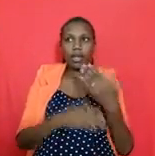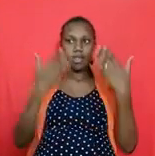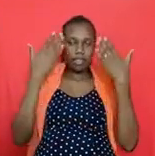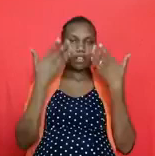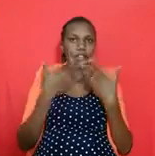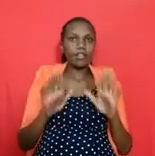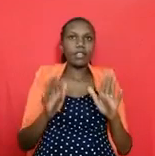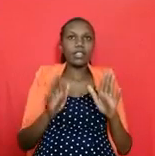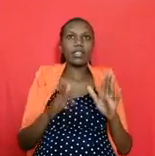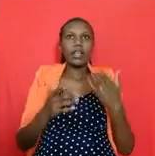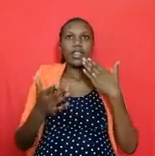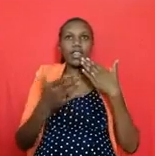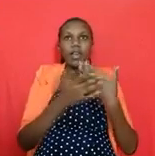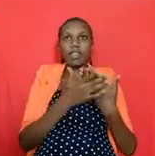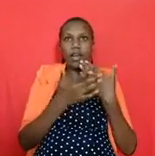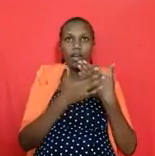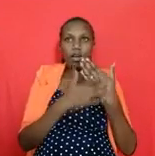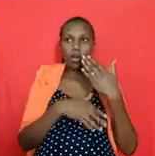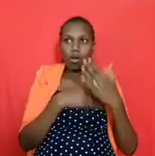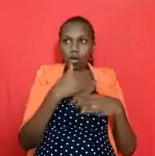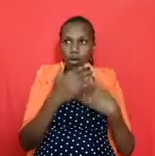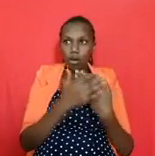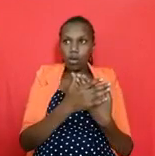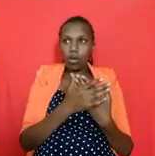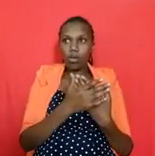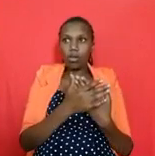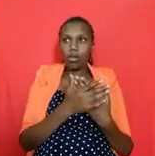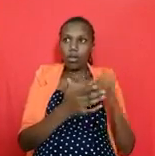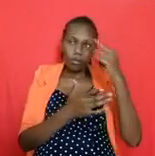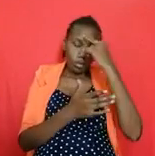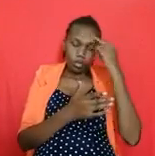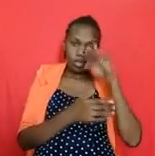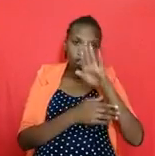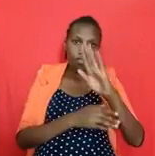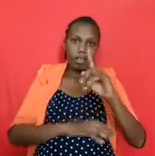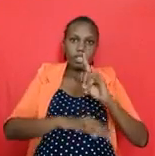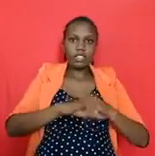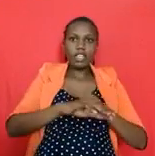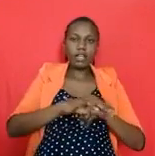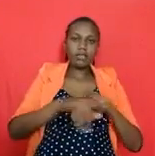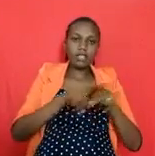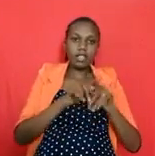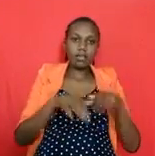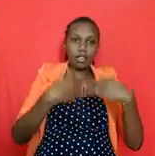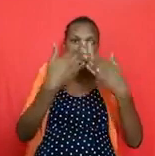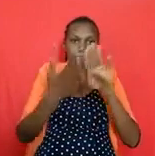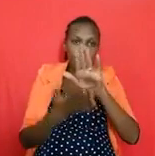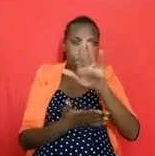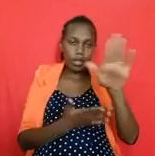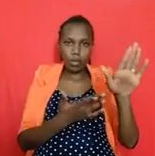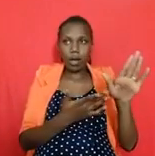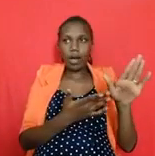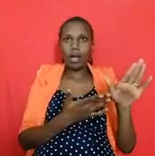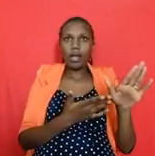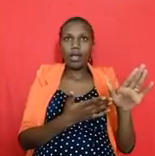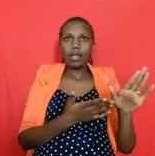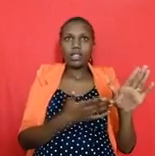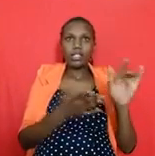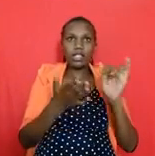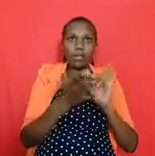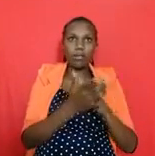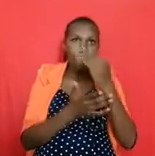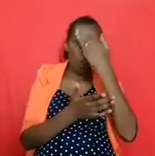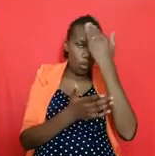hau na ndimucokerie ngatho muno ni wiruteri wanyu nginya hau wiruteri wanyu niguo utumite mawira